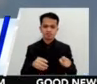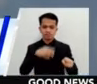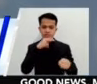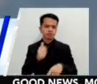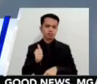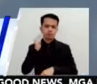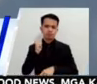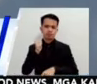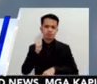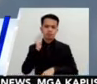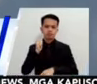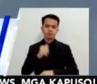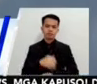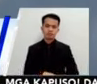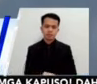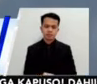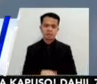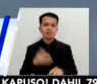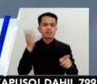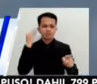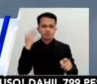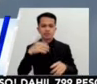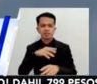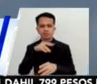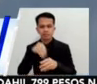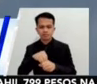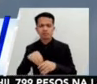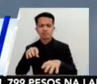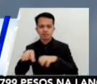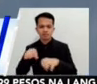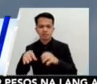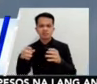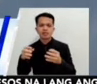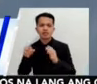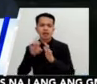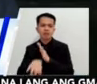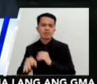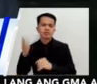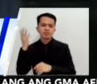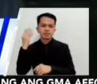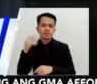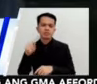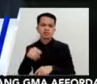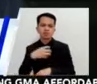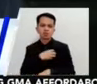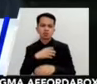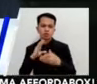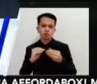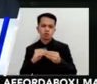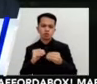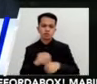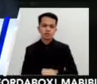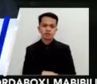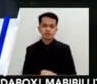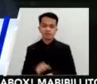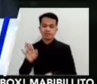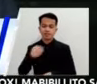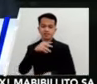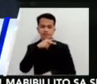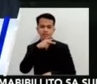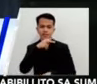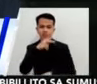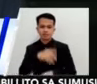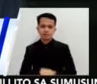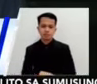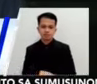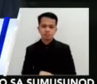dati na raw nasangkot sa ilang krimen ang suspek sa caintarizal at sa pulisya yung suspect natin ay nung siya ay Menor